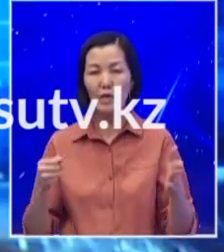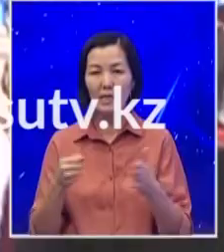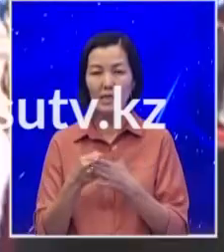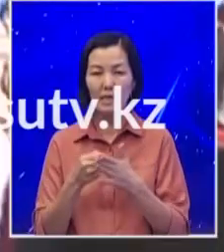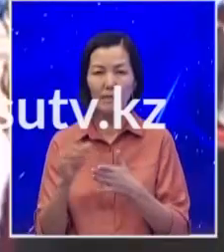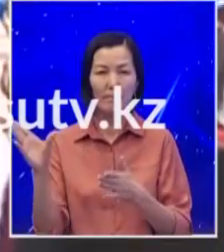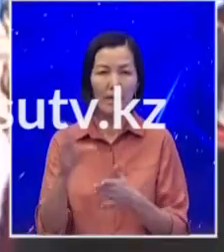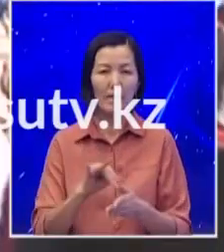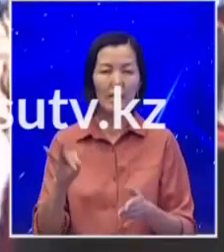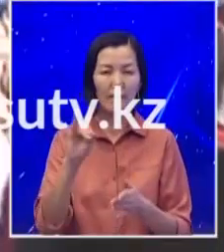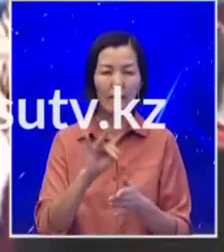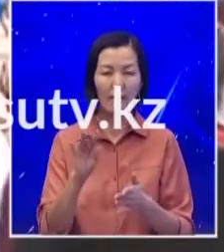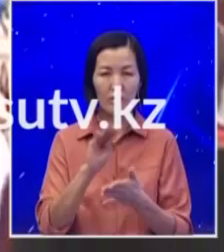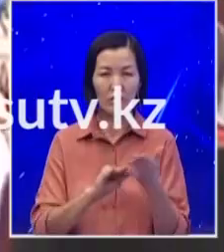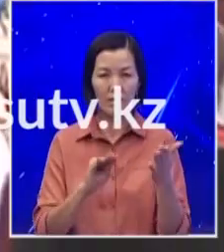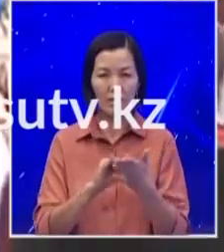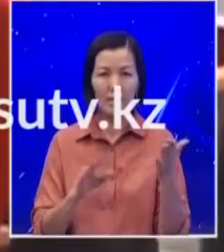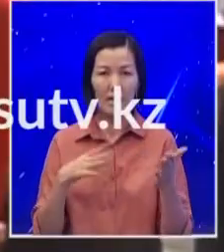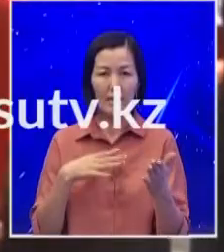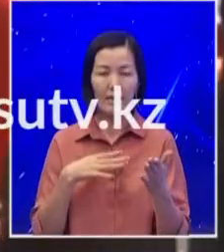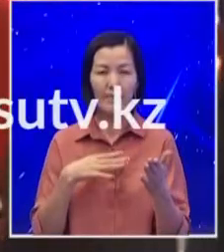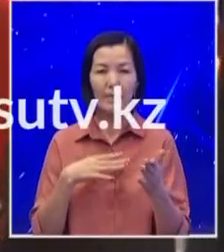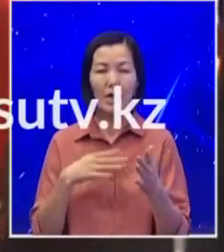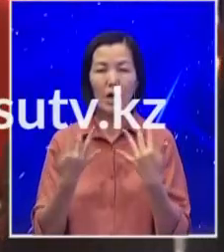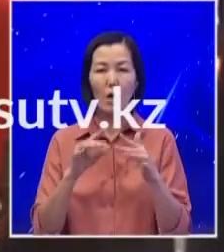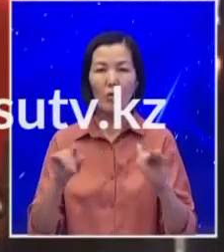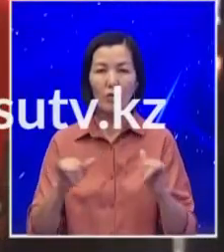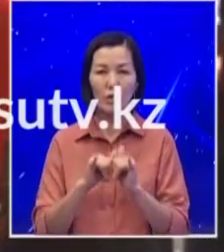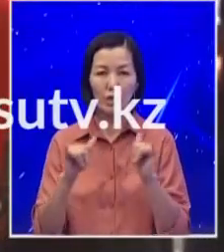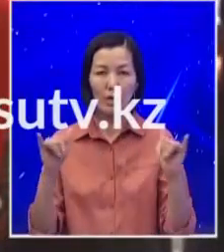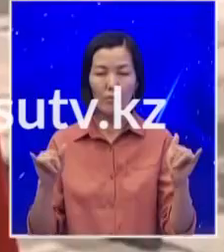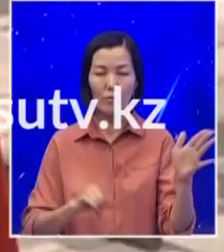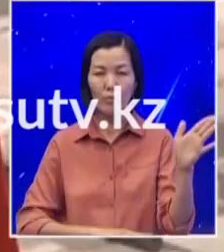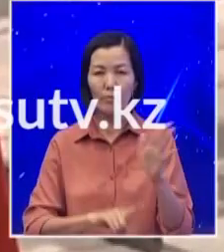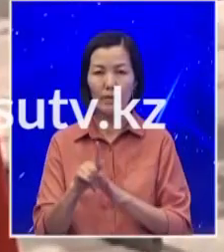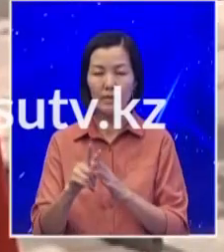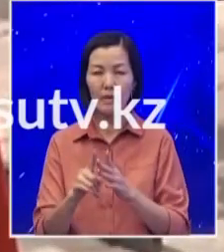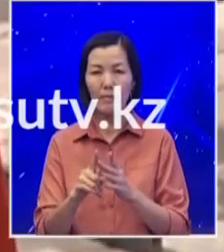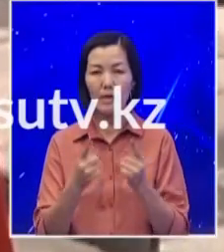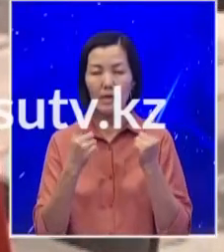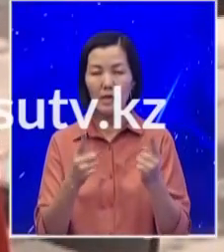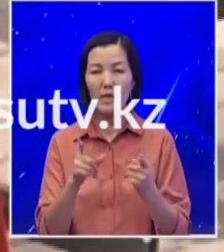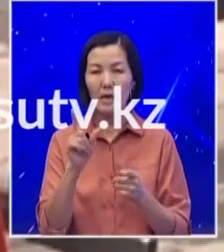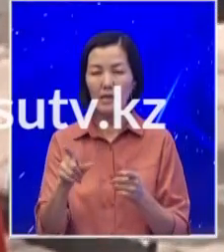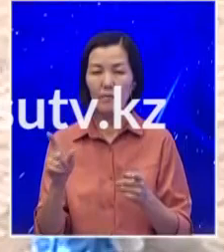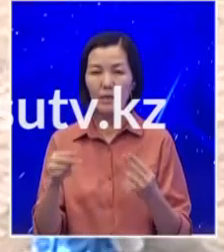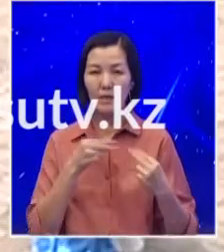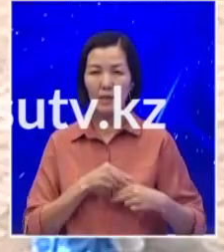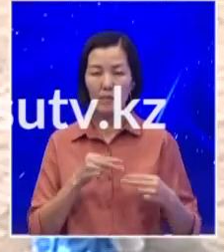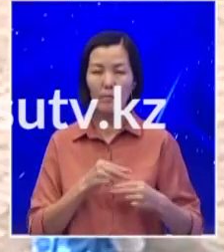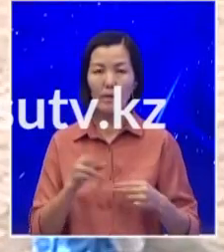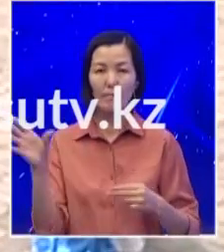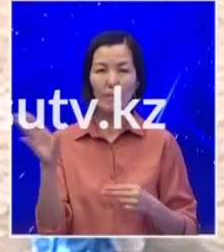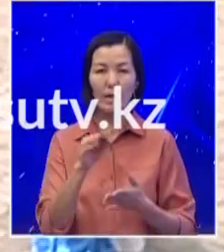шежірені шертеді. Кітапта ауылдың еңсе тіктеп тілеуіне өлшеусіз тер төккен атпалы азаматтардың еңбек жолдары